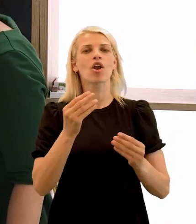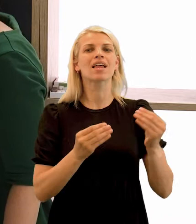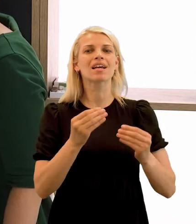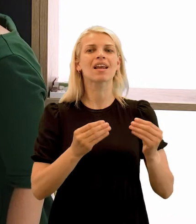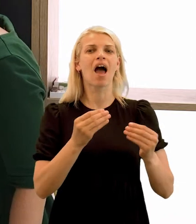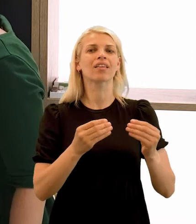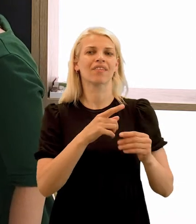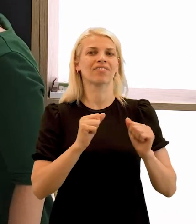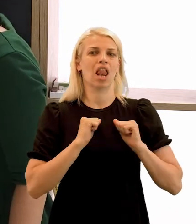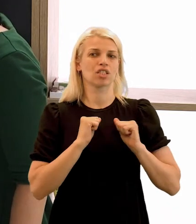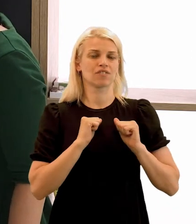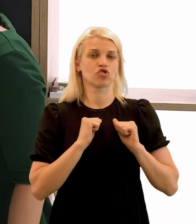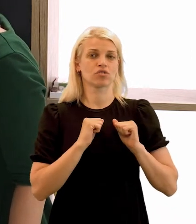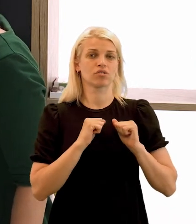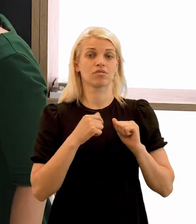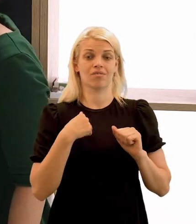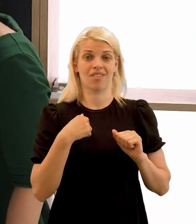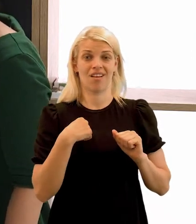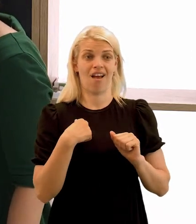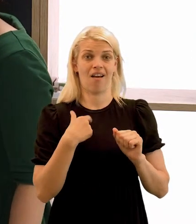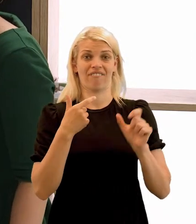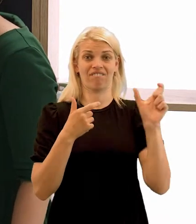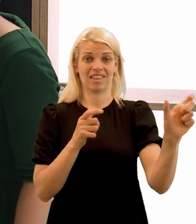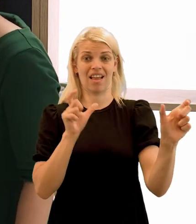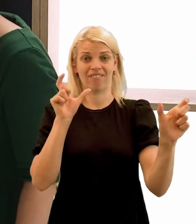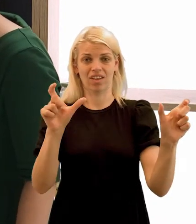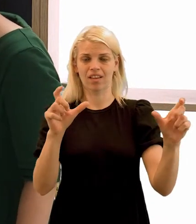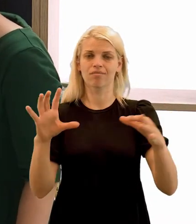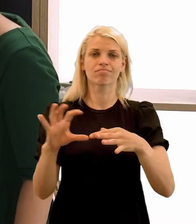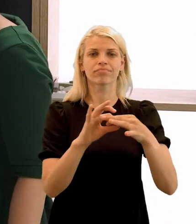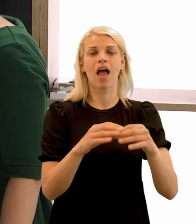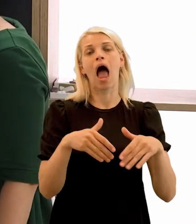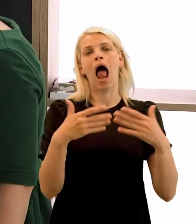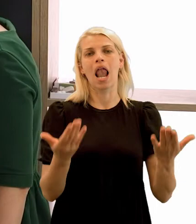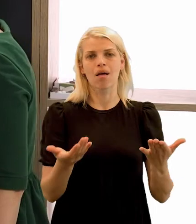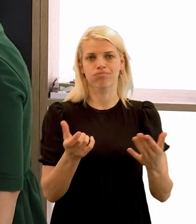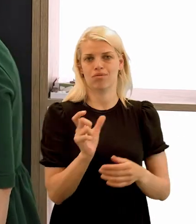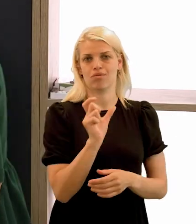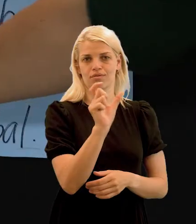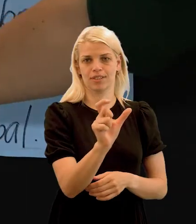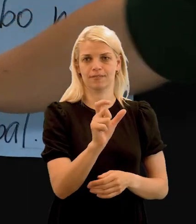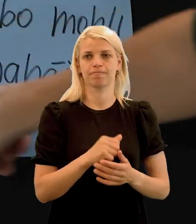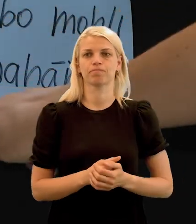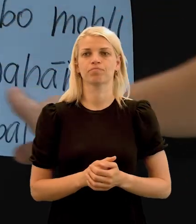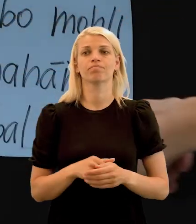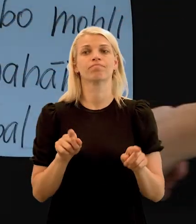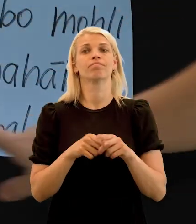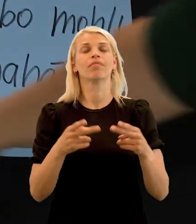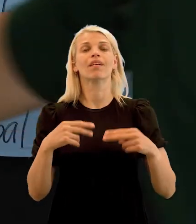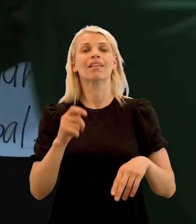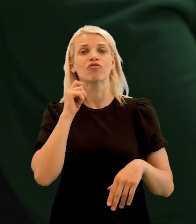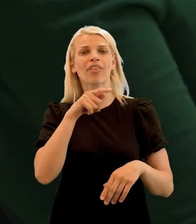prípade spojila vety spojkou alebo. Poďme na ďalšiu vetu. Dievčatá